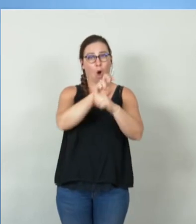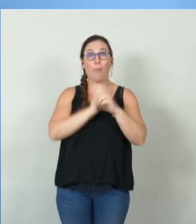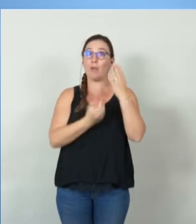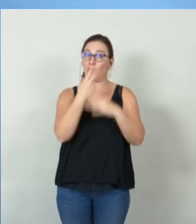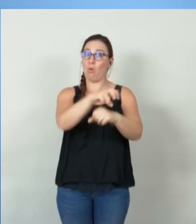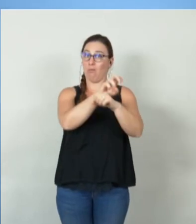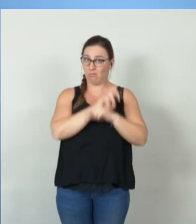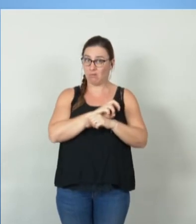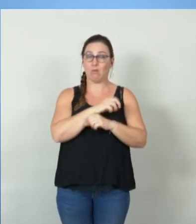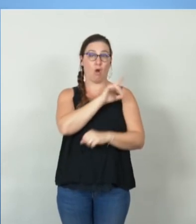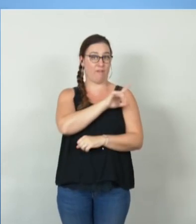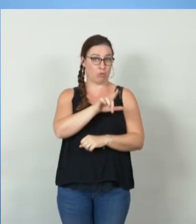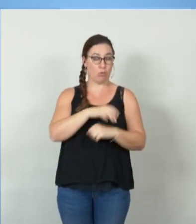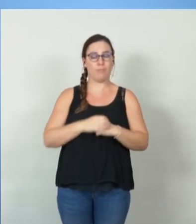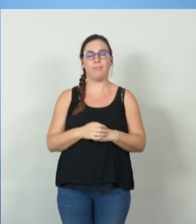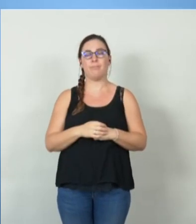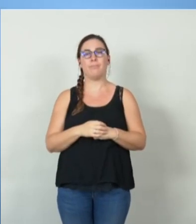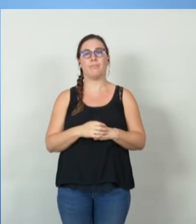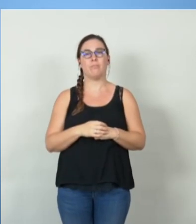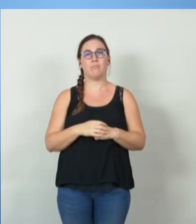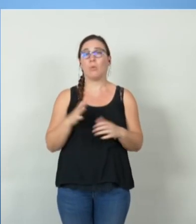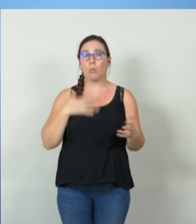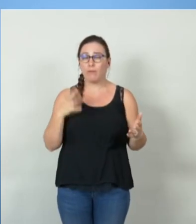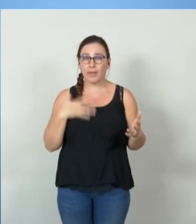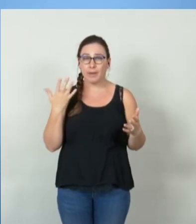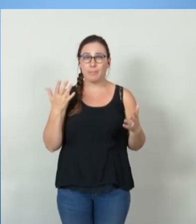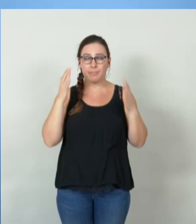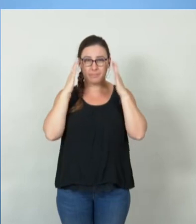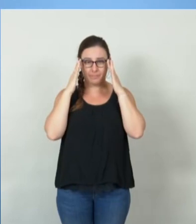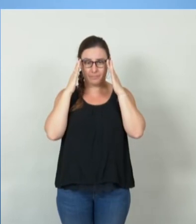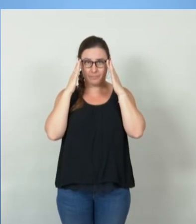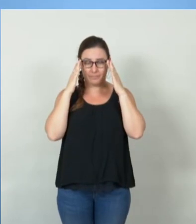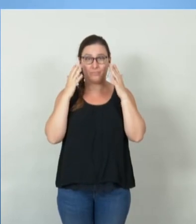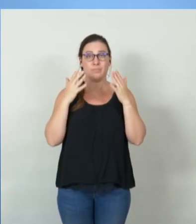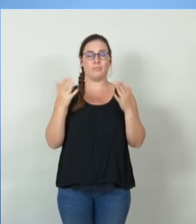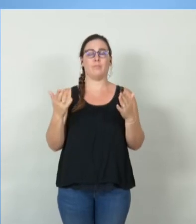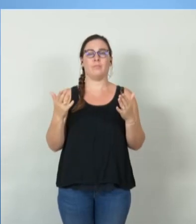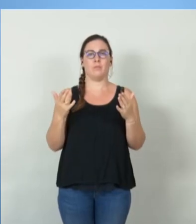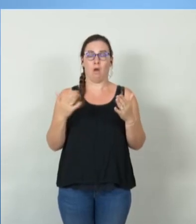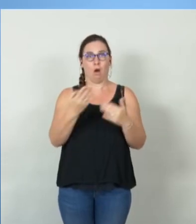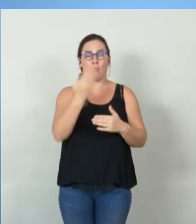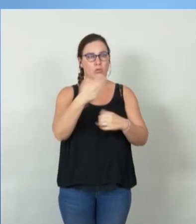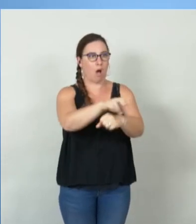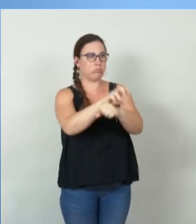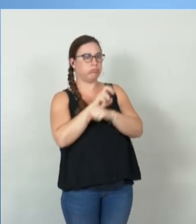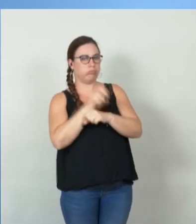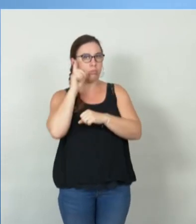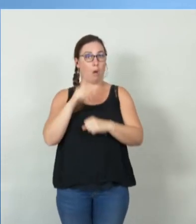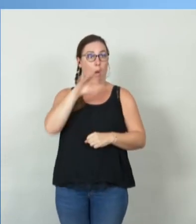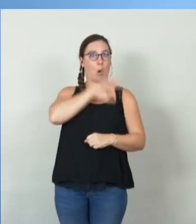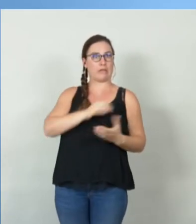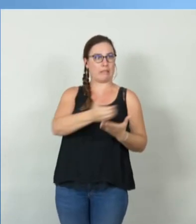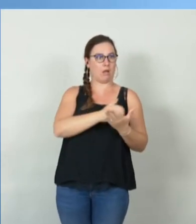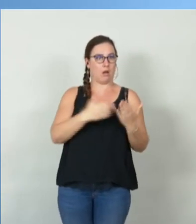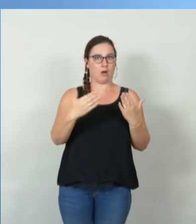nouveaux en 2022 et ce pour faire face au décalage des recettes que